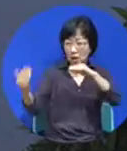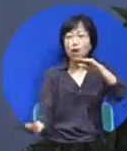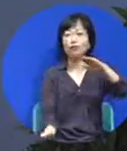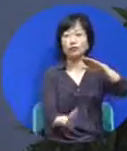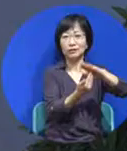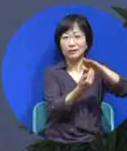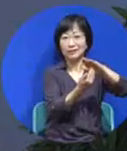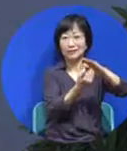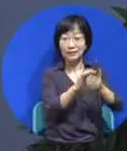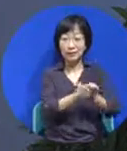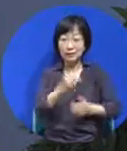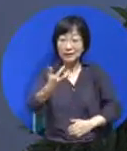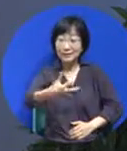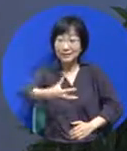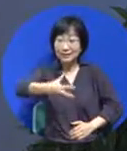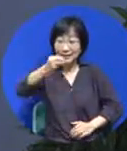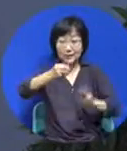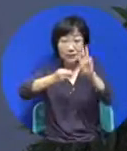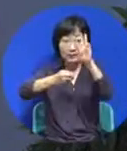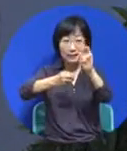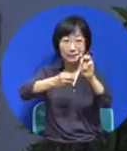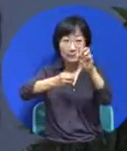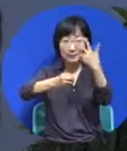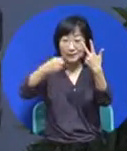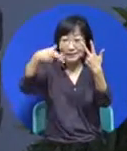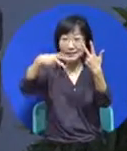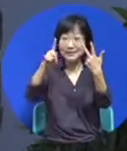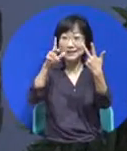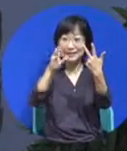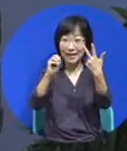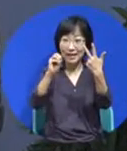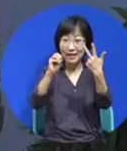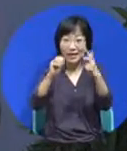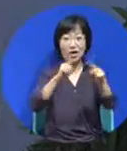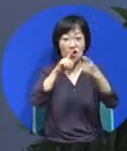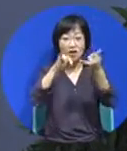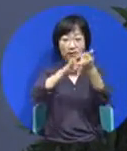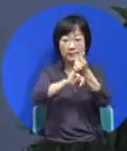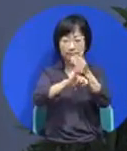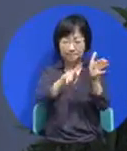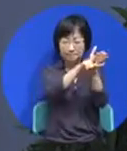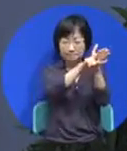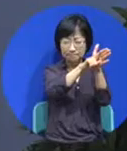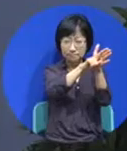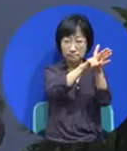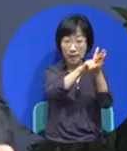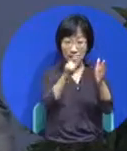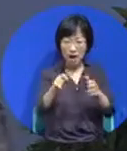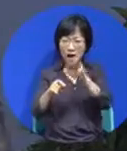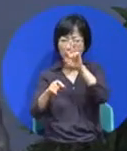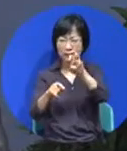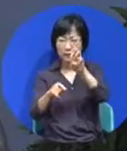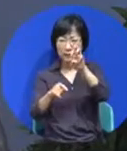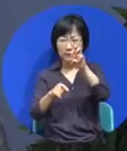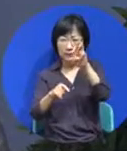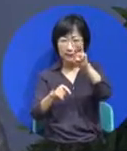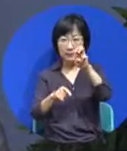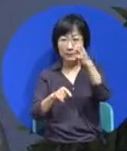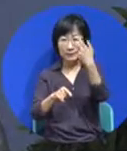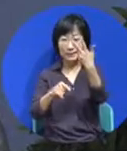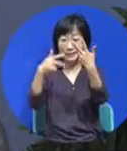분명히 창세기 37장에 일어난 하나님의 언약 잡은 것이 성취된 거예요. That covenant that Joseph held onto in